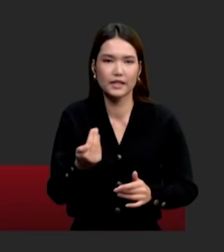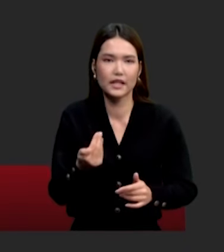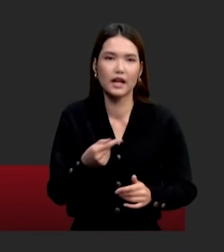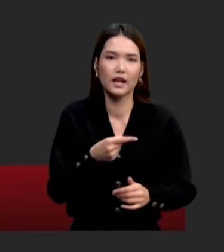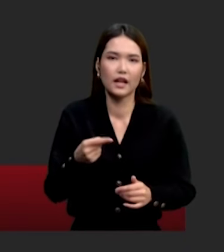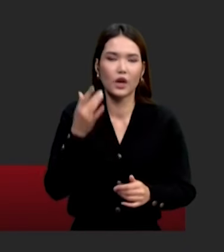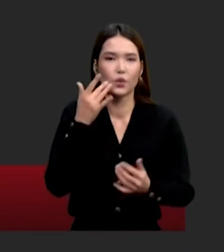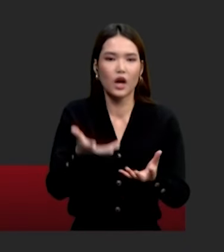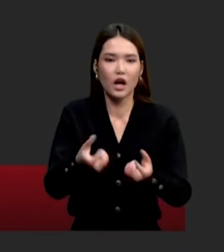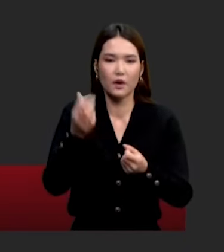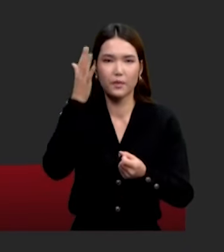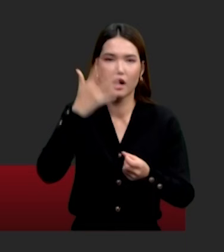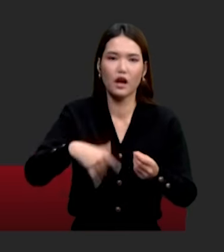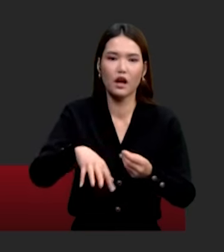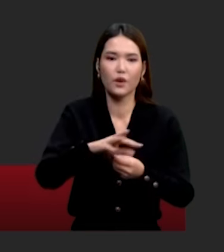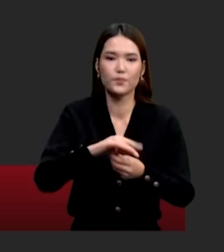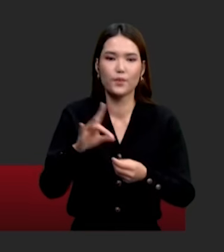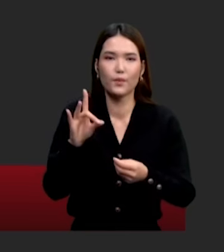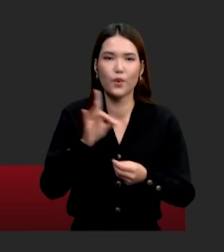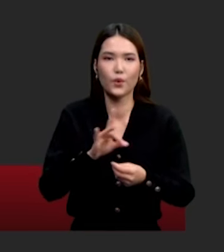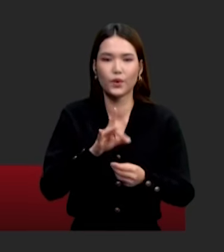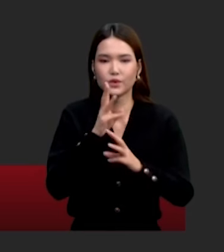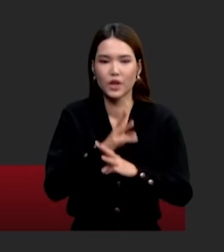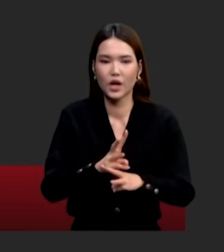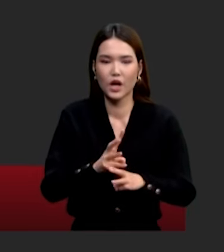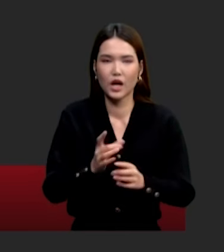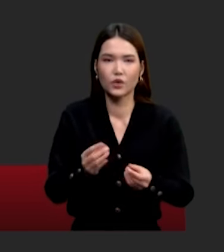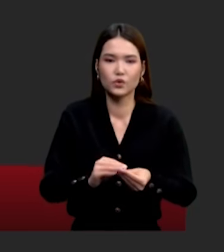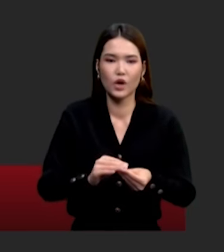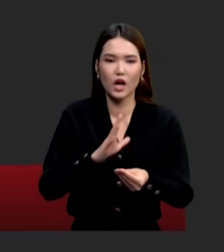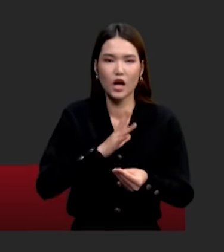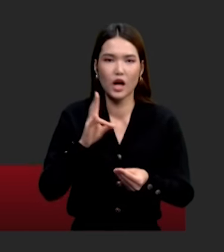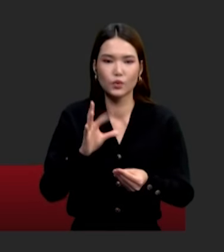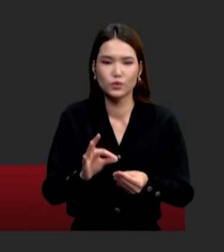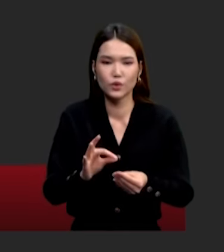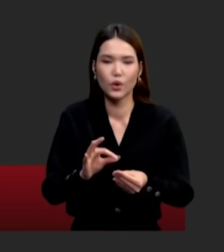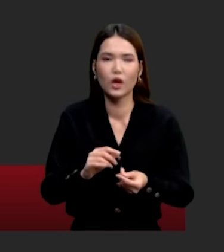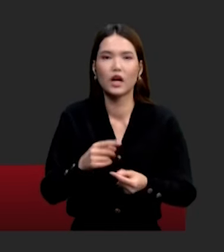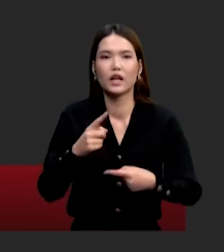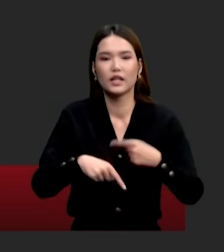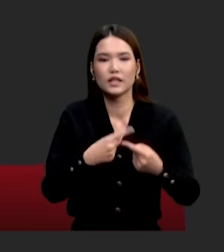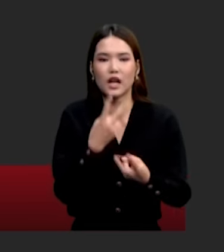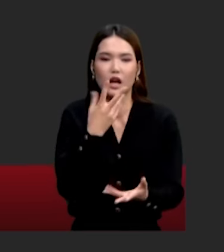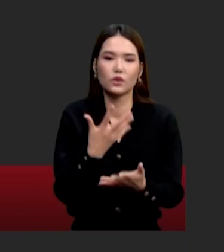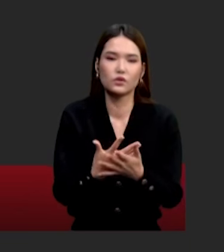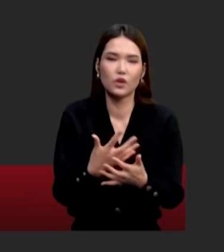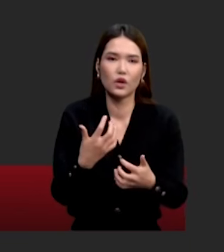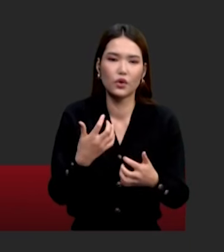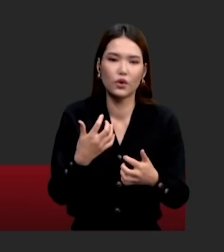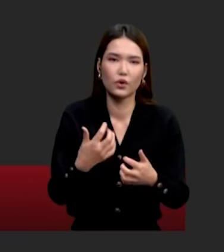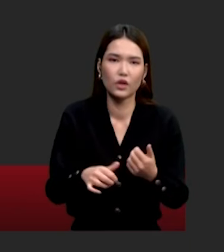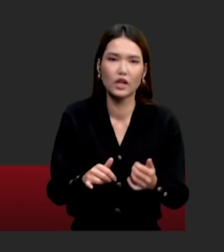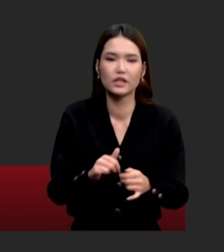тиімсіздеу деп, мен банкімен сөйлестім, бұны қайырсам қалай болады деп арқа қарты. Бірақ келісімшартта көрсетілген, егер бұны сіз